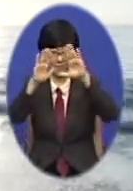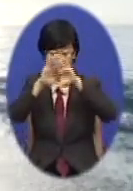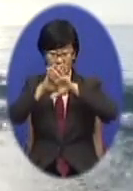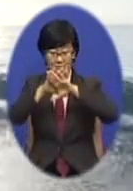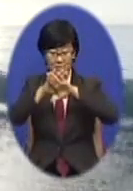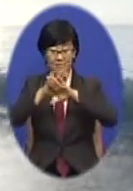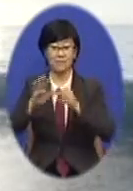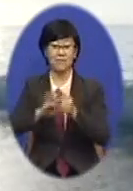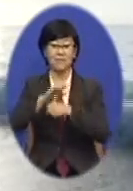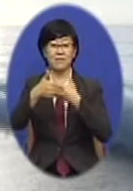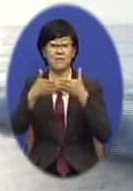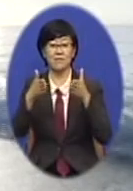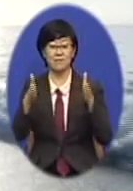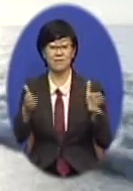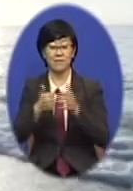아니면